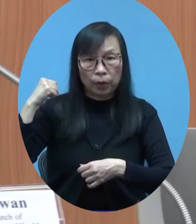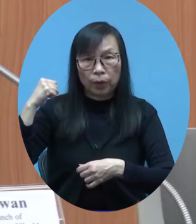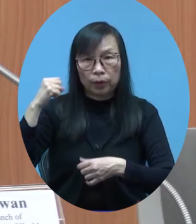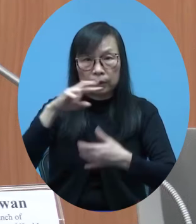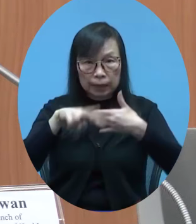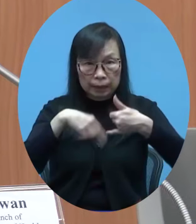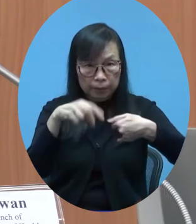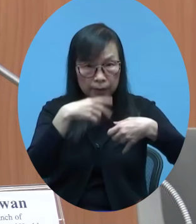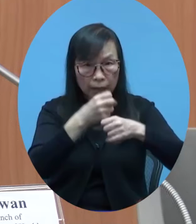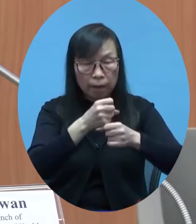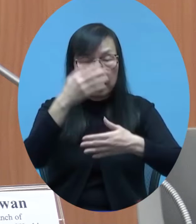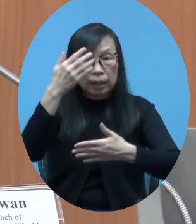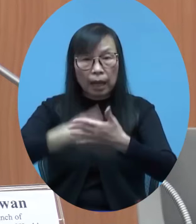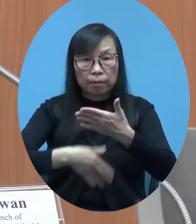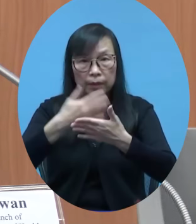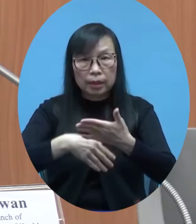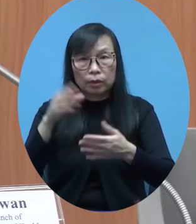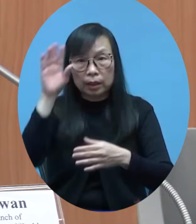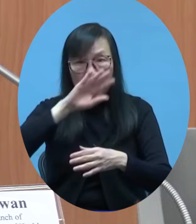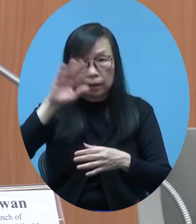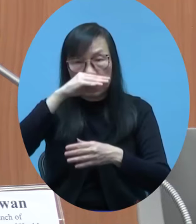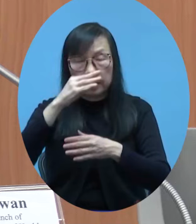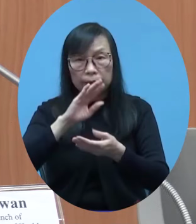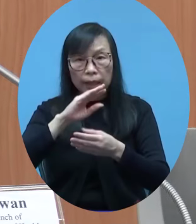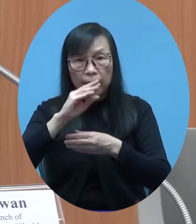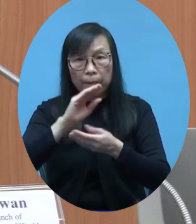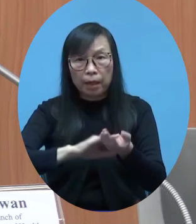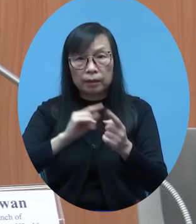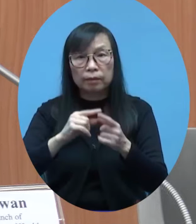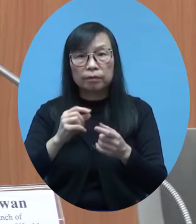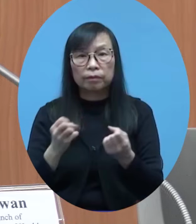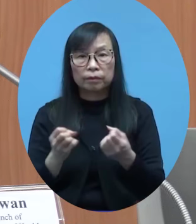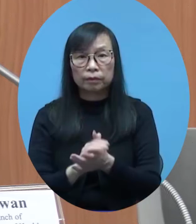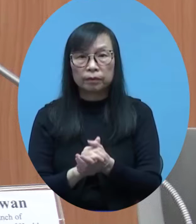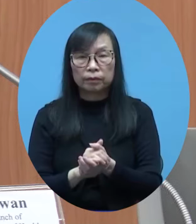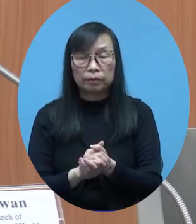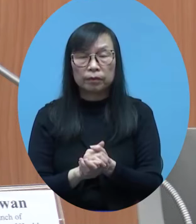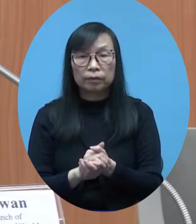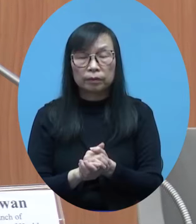檢測，減少一些隱形的病人出現。